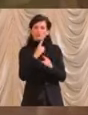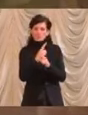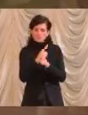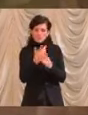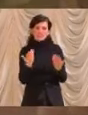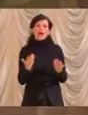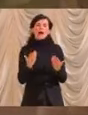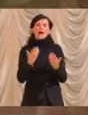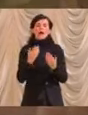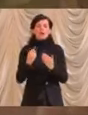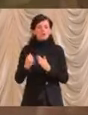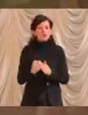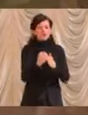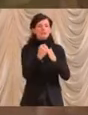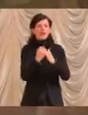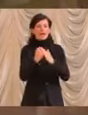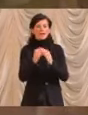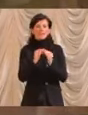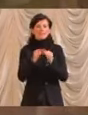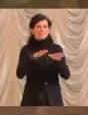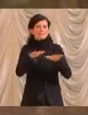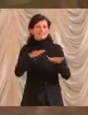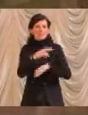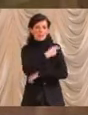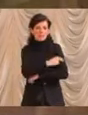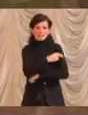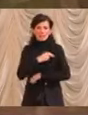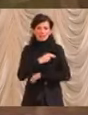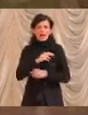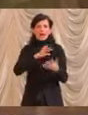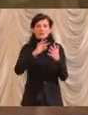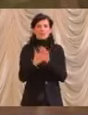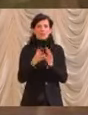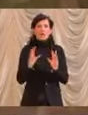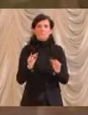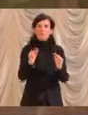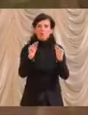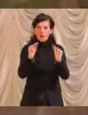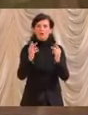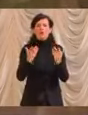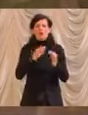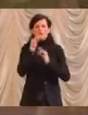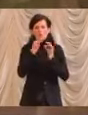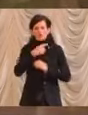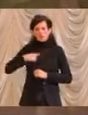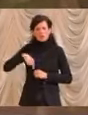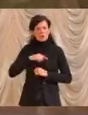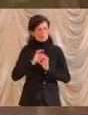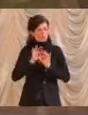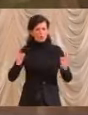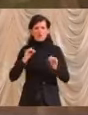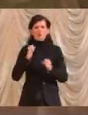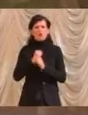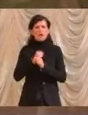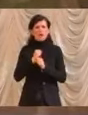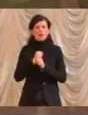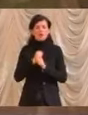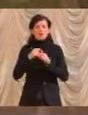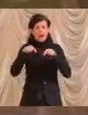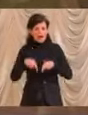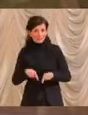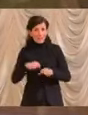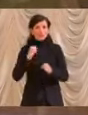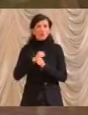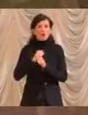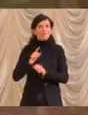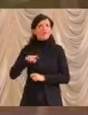sostenere i nostri sistemi sanitari, modernizzarli. Quindi c'è un grande lavoro da fare per l'ora e per il dopo. E come